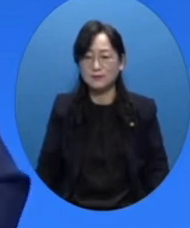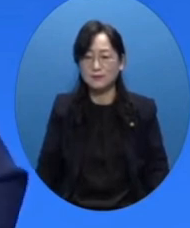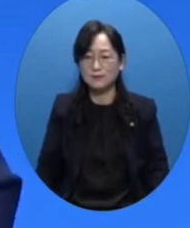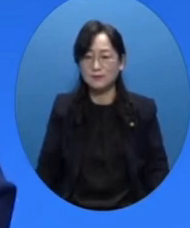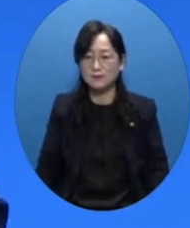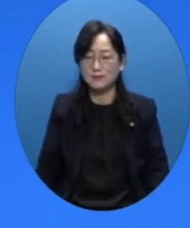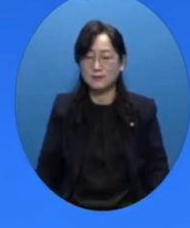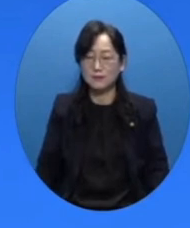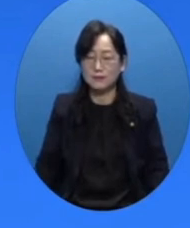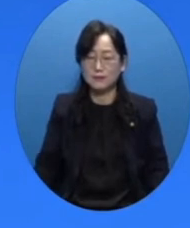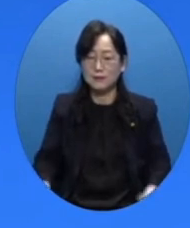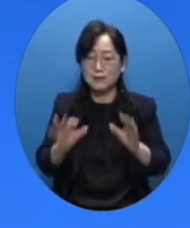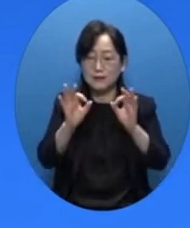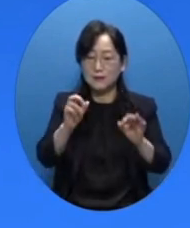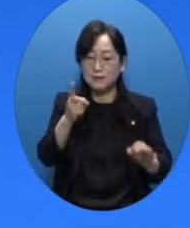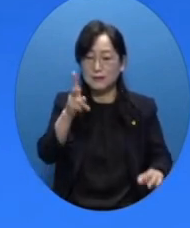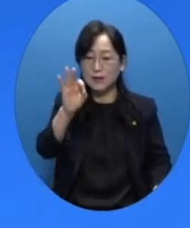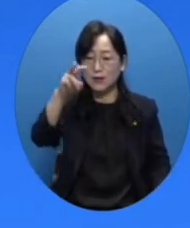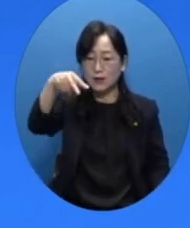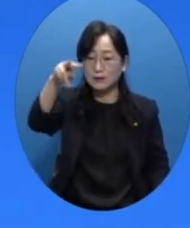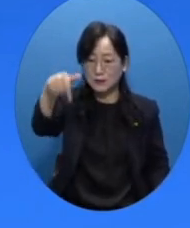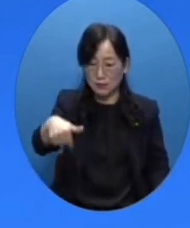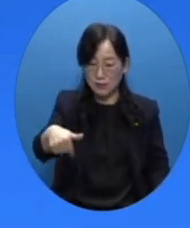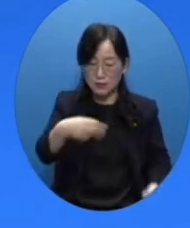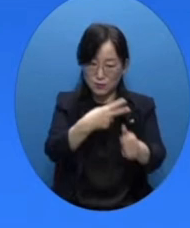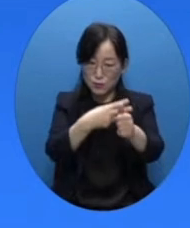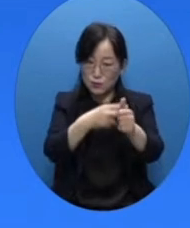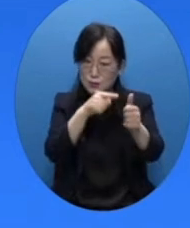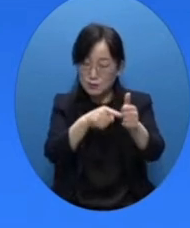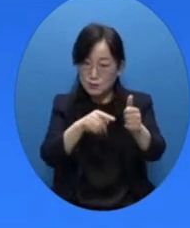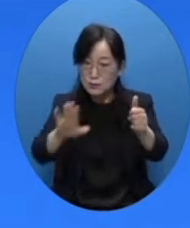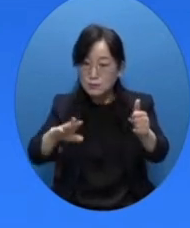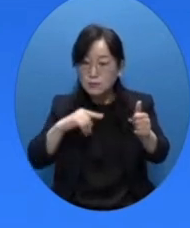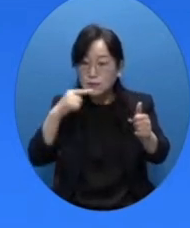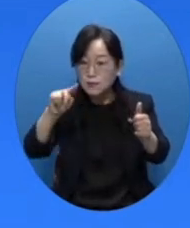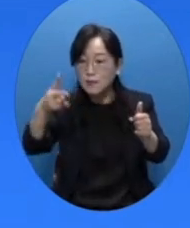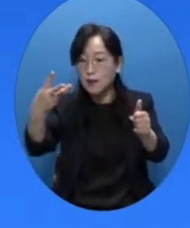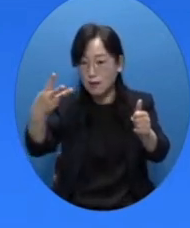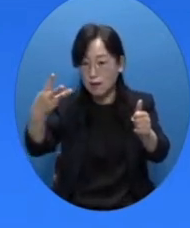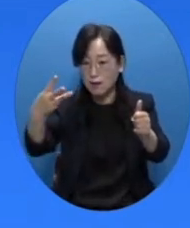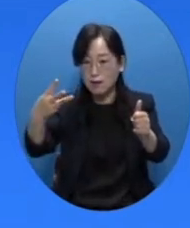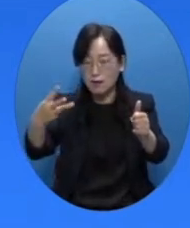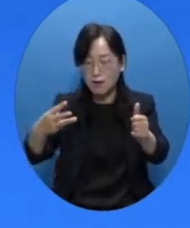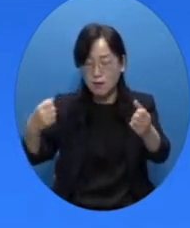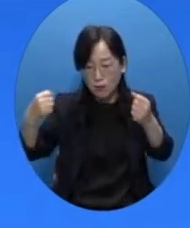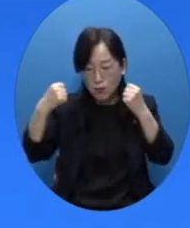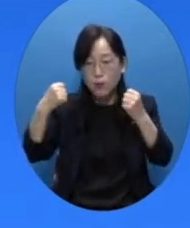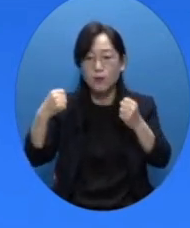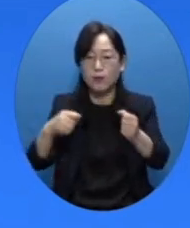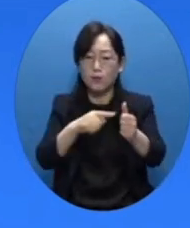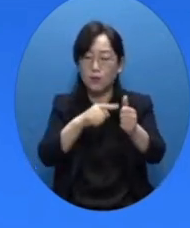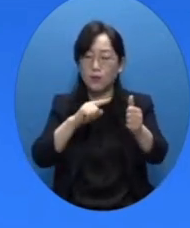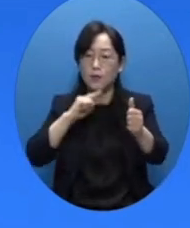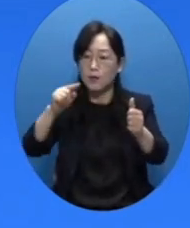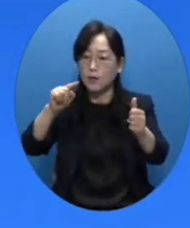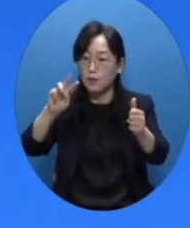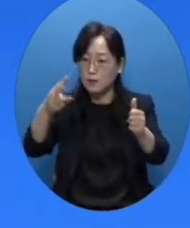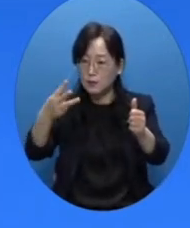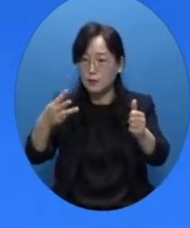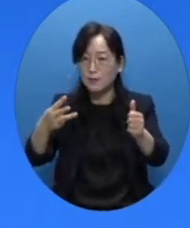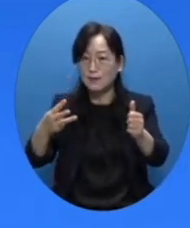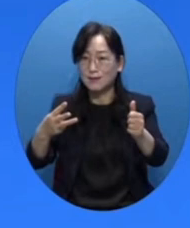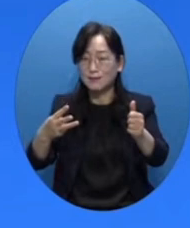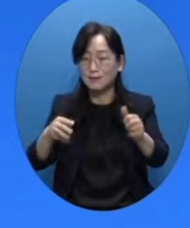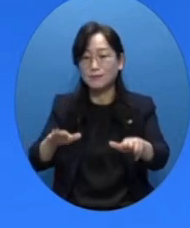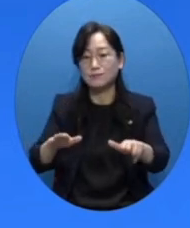김에 속 교수님은 올해 103 3 이신데 얼마나 건강할 수 지 모릅니다 103 3 신자의 또 지팡이는 안될 분당